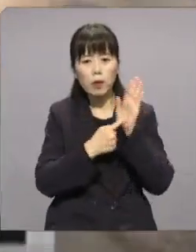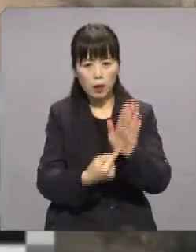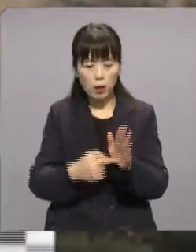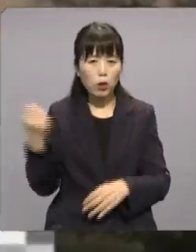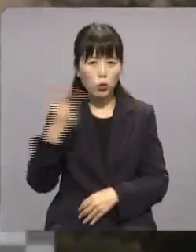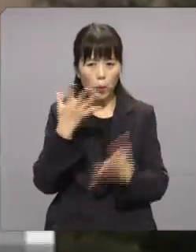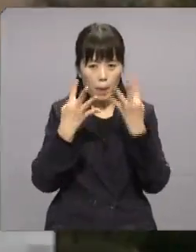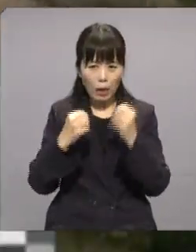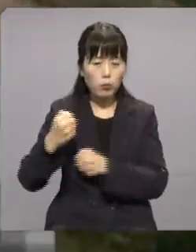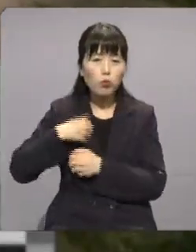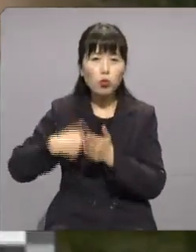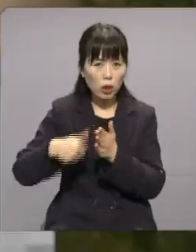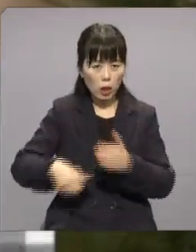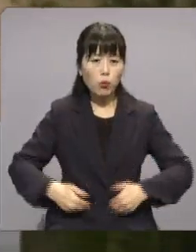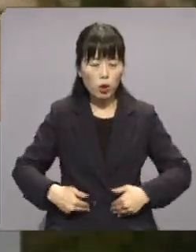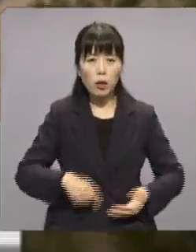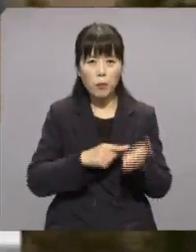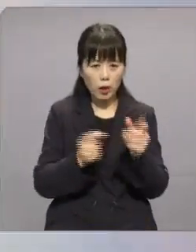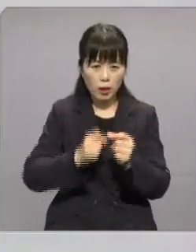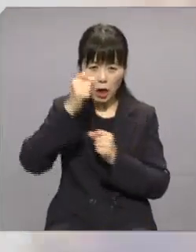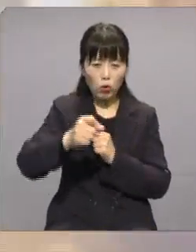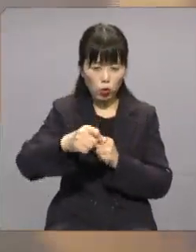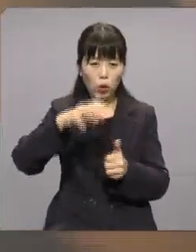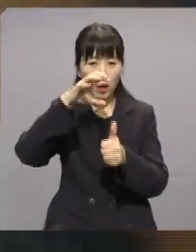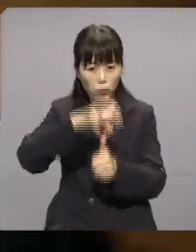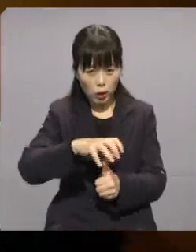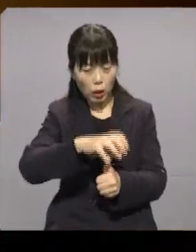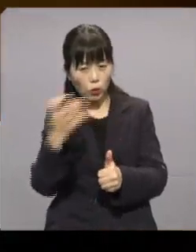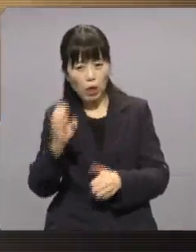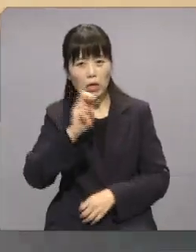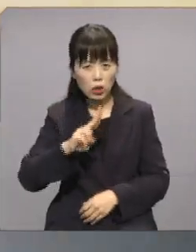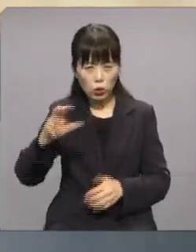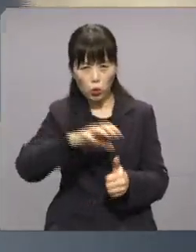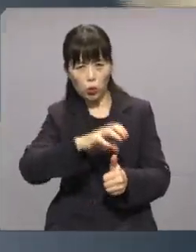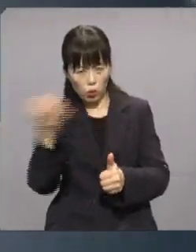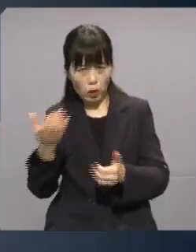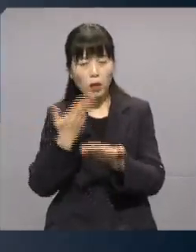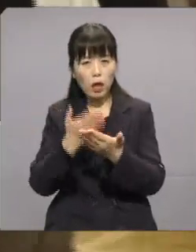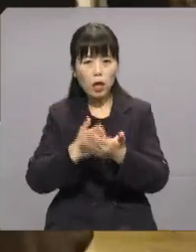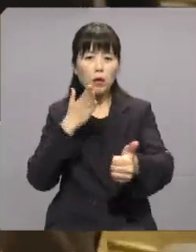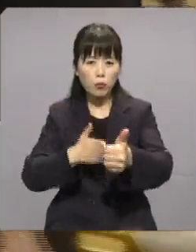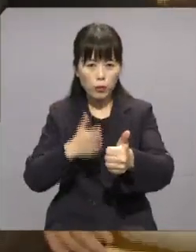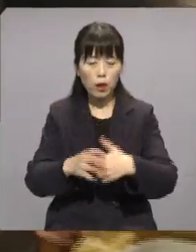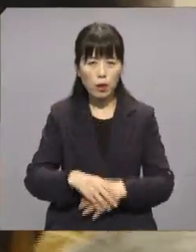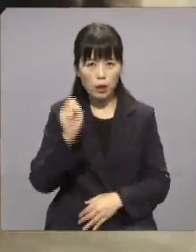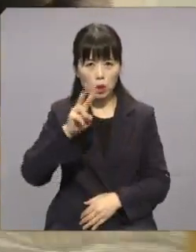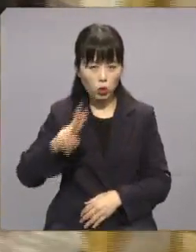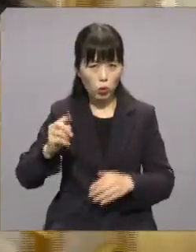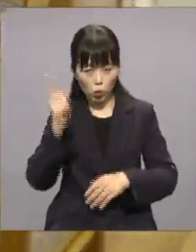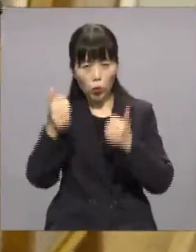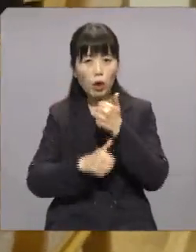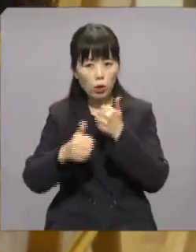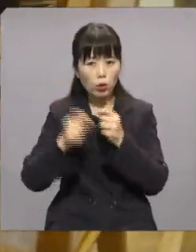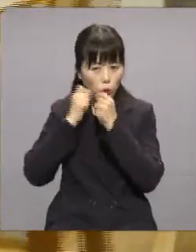또 더 많은 무기가 필요하다면서 장거리 무기 사용 제한을 EU가 앞장서 풀어달라고 호소했습니다. EU 고위